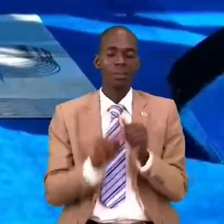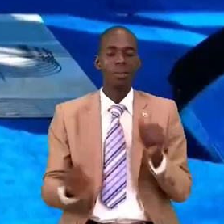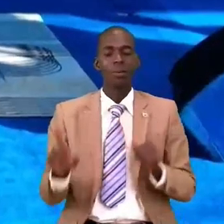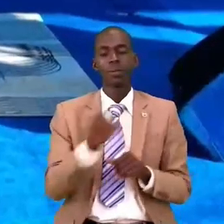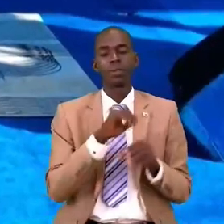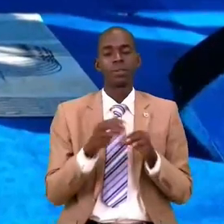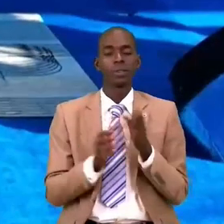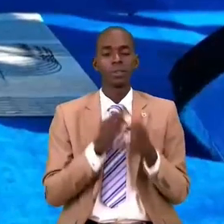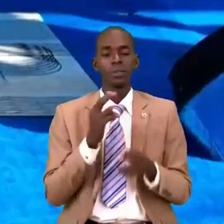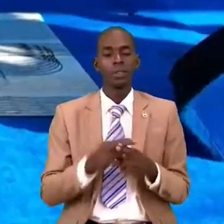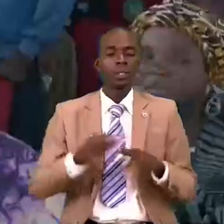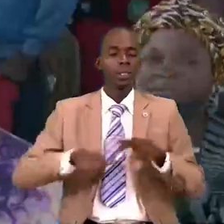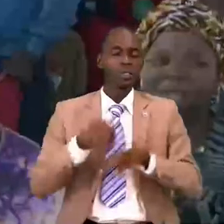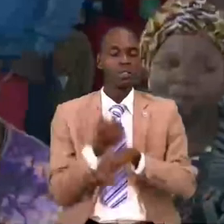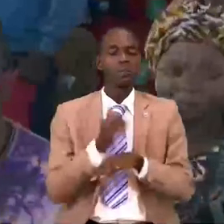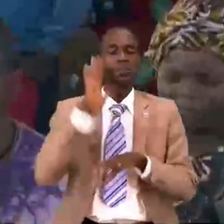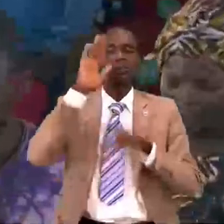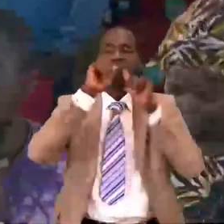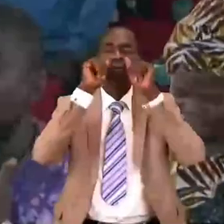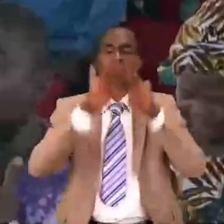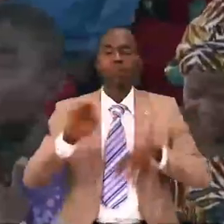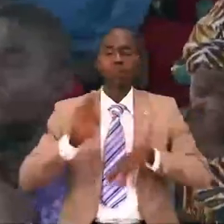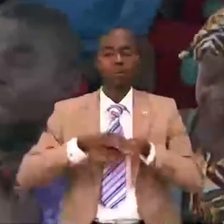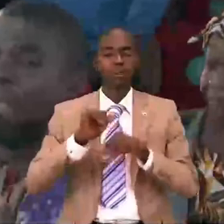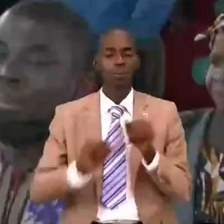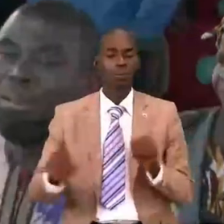Au nom de Jésus, nous prions.